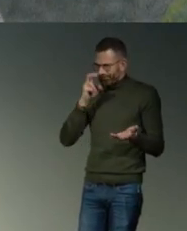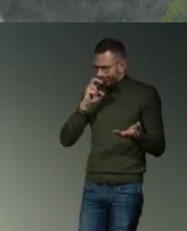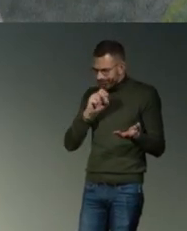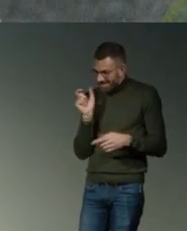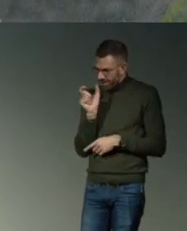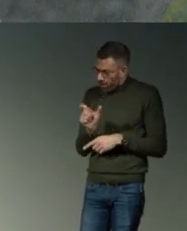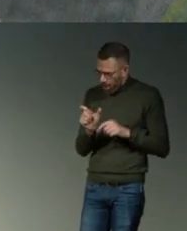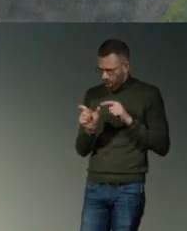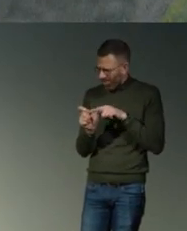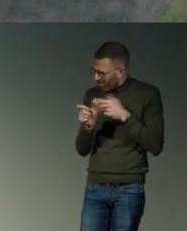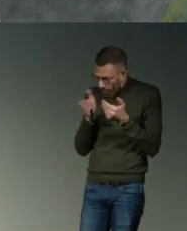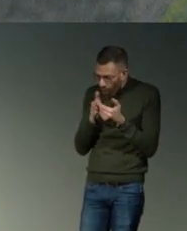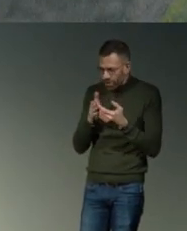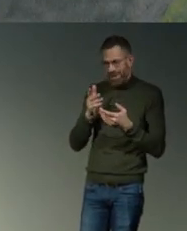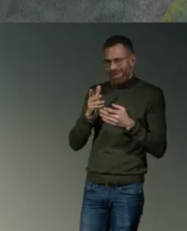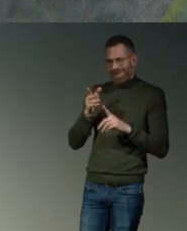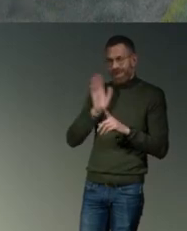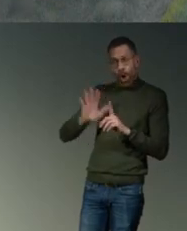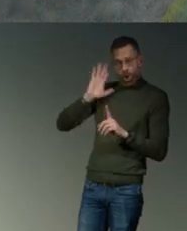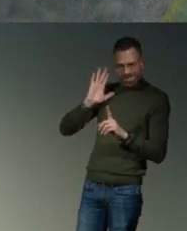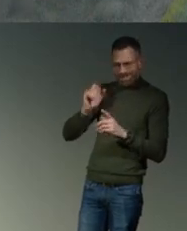est plus ancien. Donc, on peut avoir